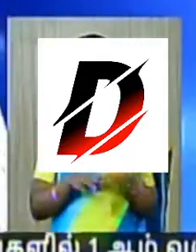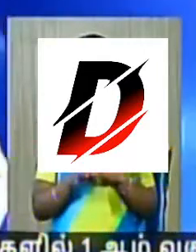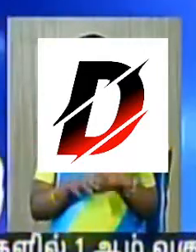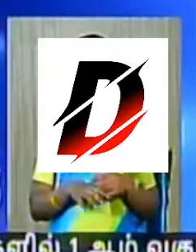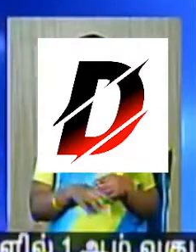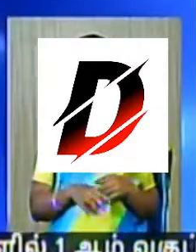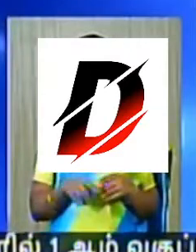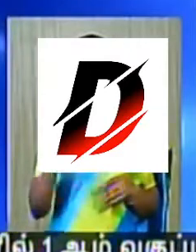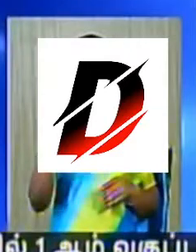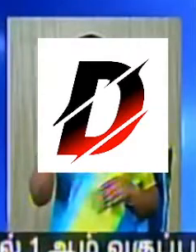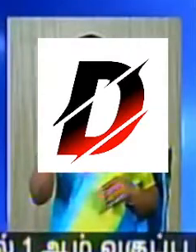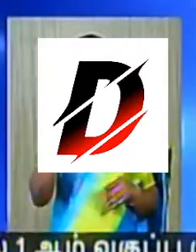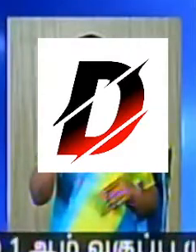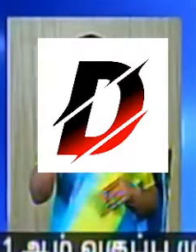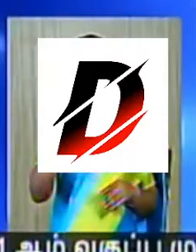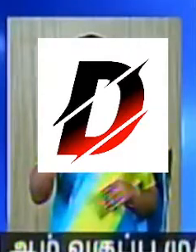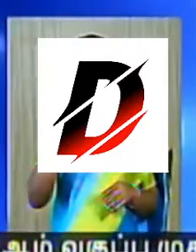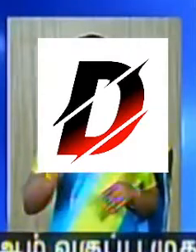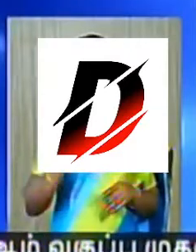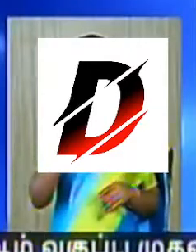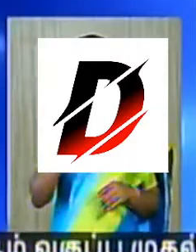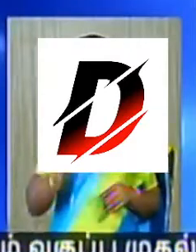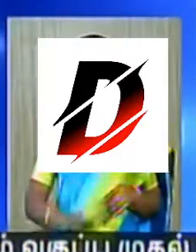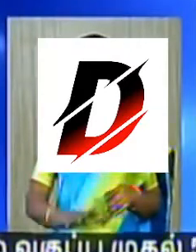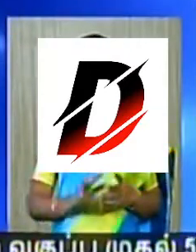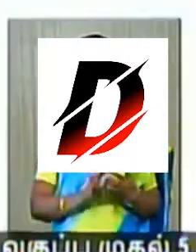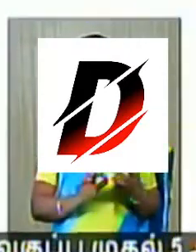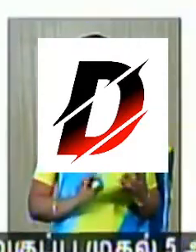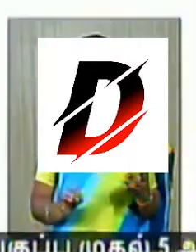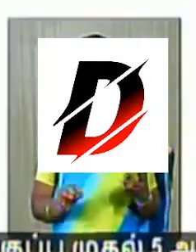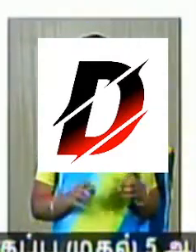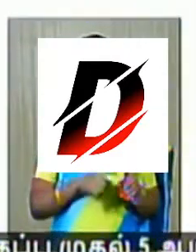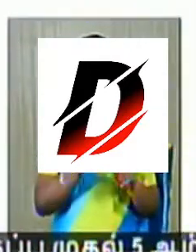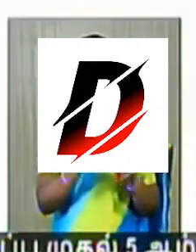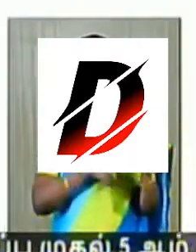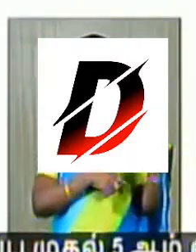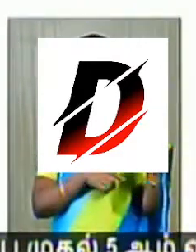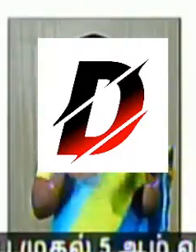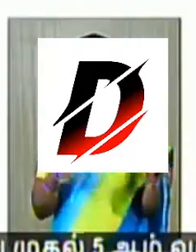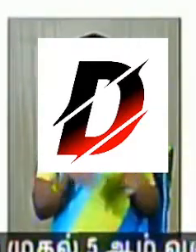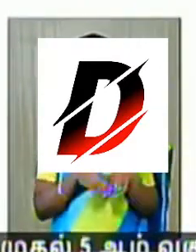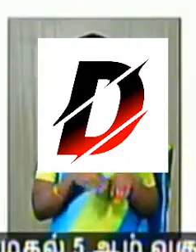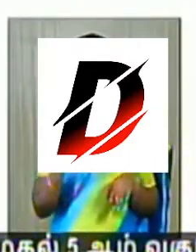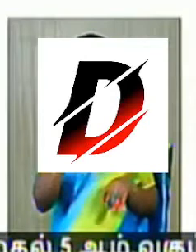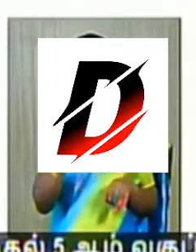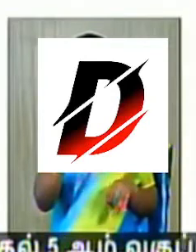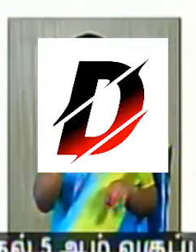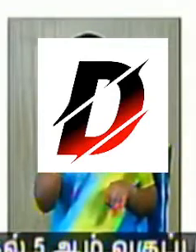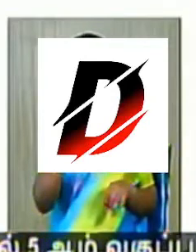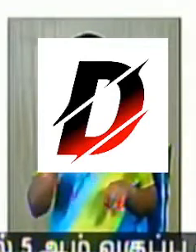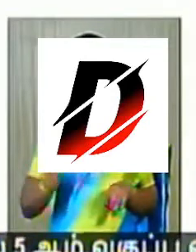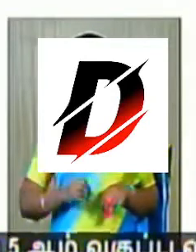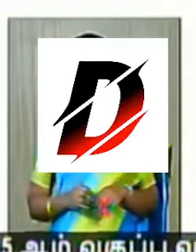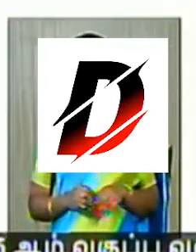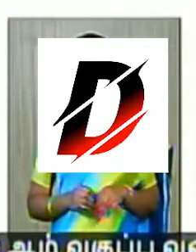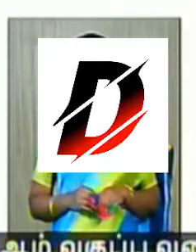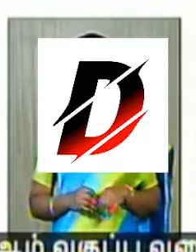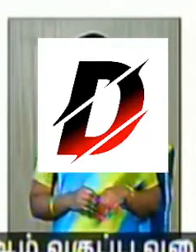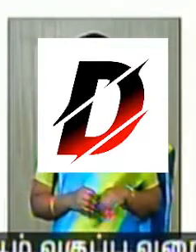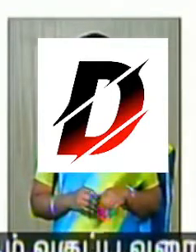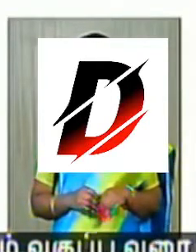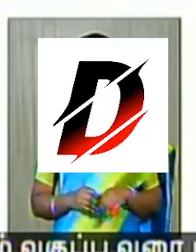போடலை. அப்போ -2 மட்டும் தானே போட்டிருக்கோம். அந்த -2 நேராக ஒய்யோட மதிப்பு 0 போட்டுக்கலாம். இப்போ 0 போட்டாச்சு.